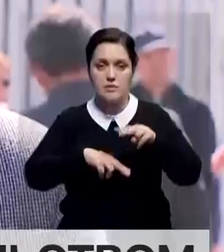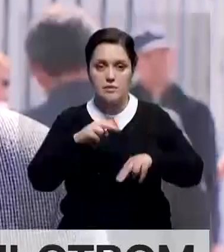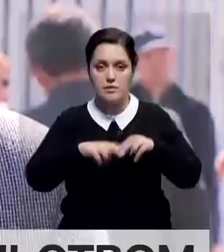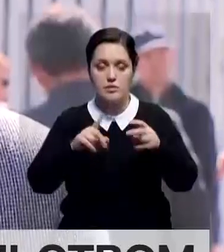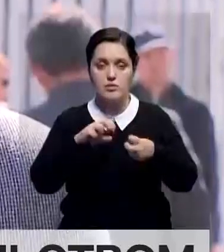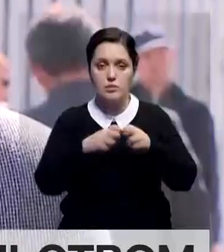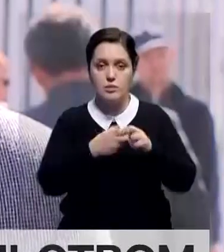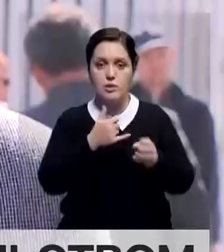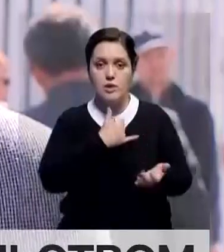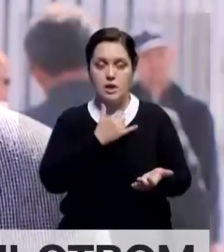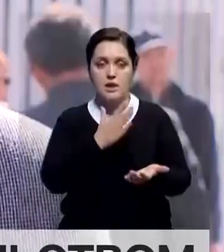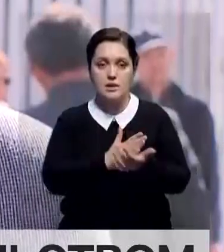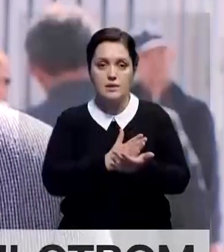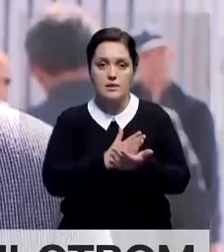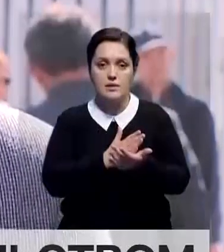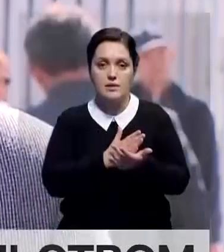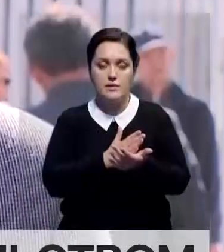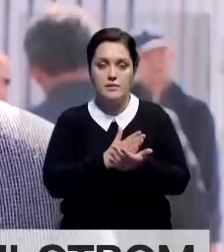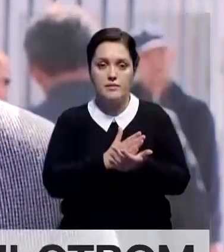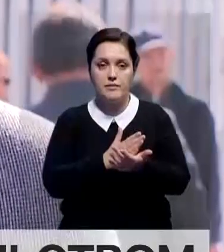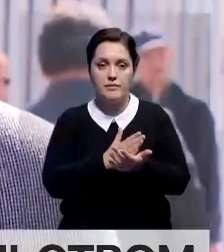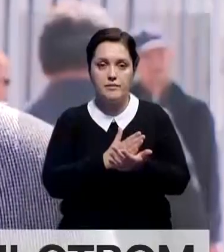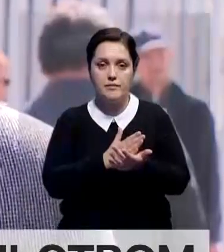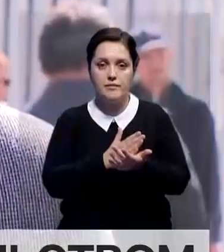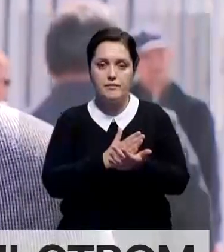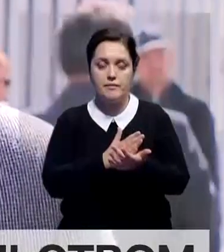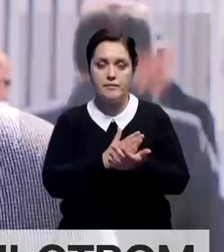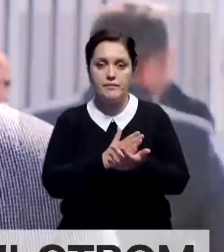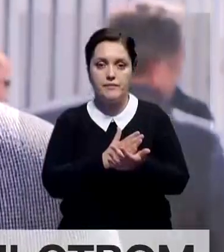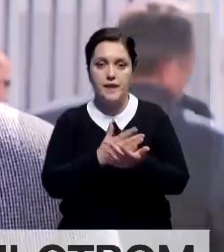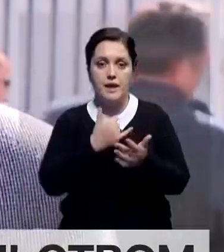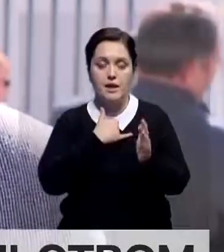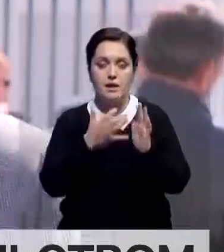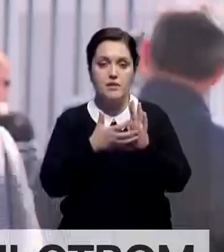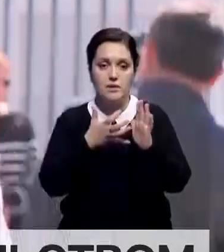проблема у нас существует точной застройки. Но самая основная проблема в том, что у нас не хватает воды.